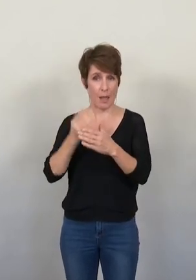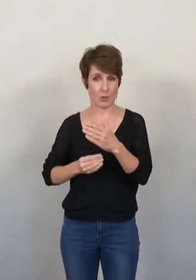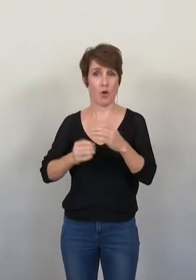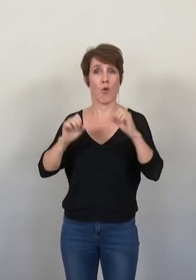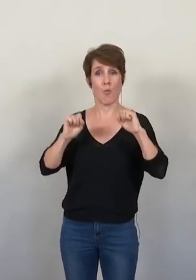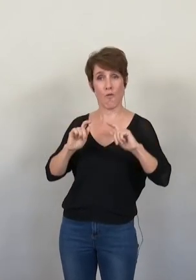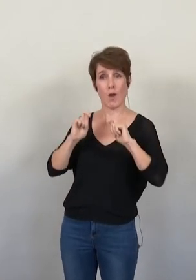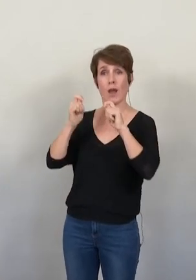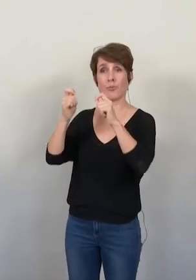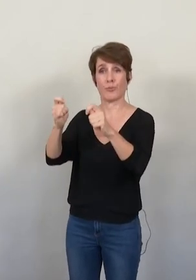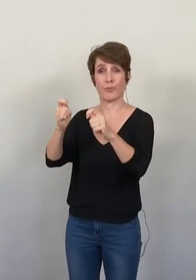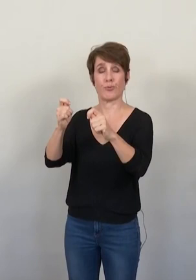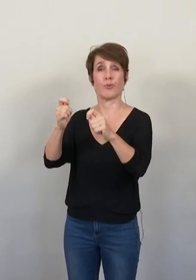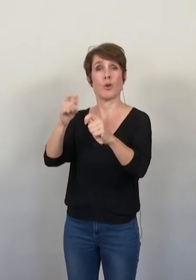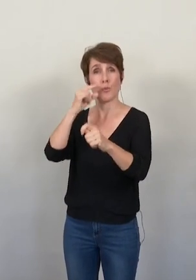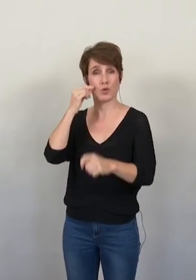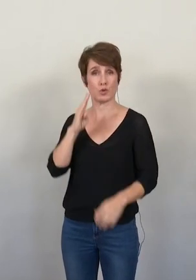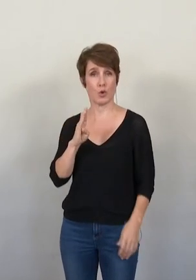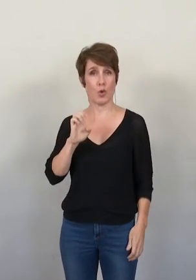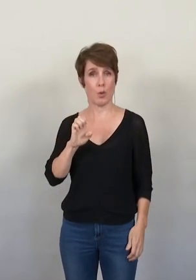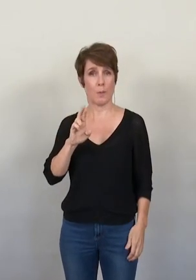Nathalie Madame Nathalie